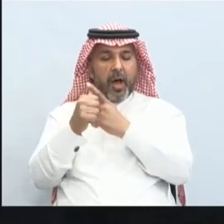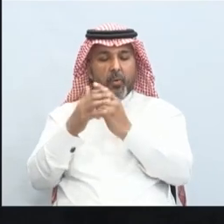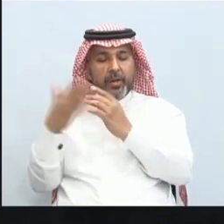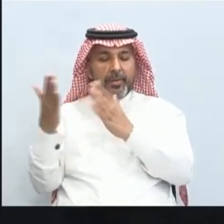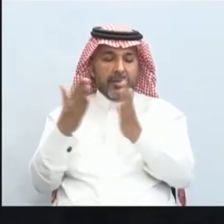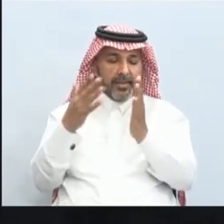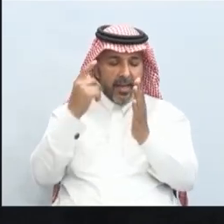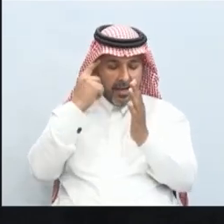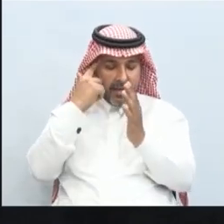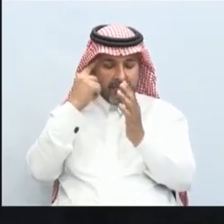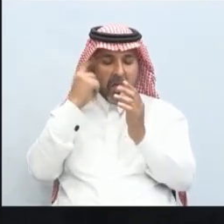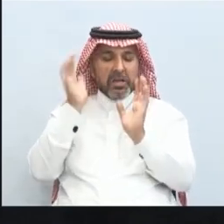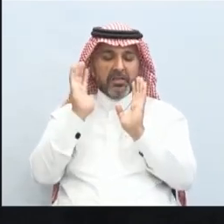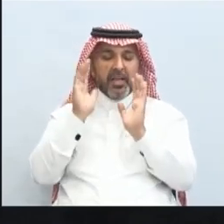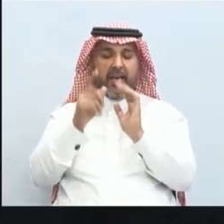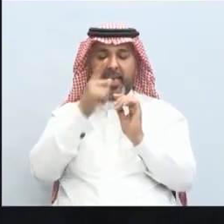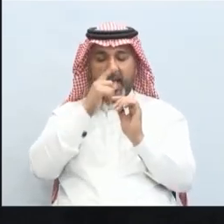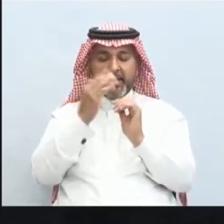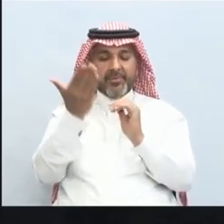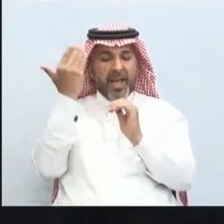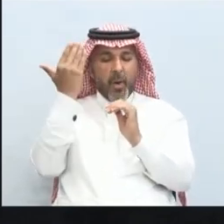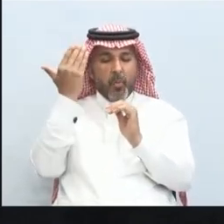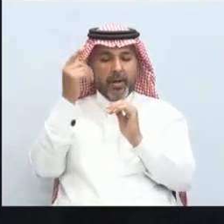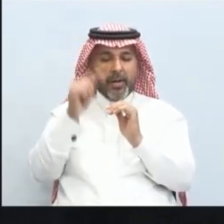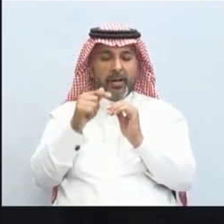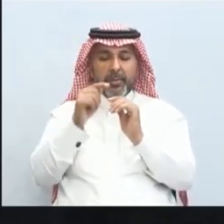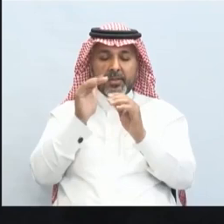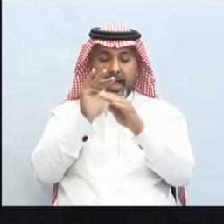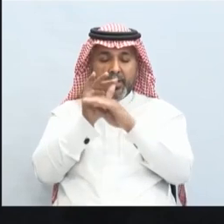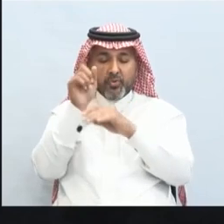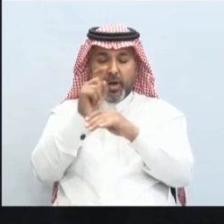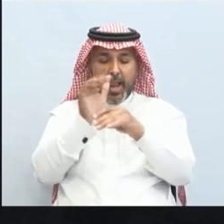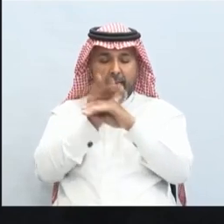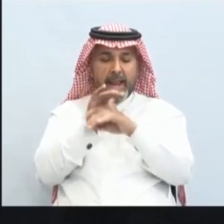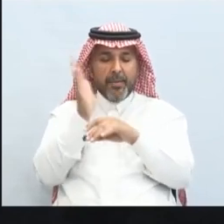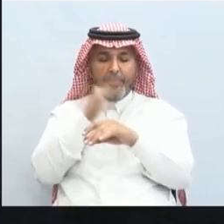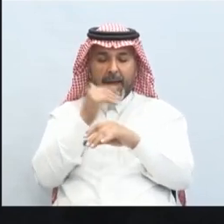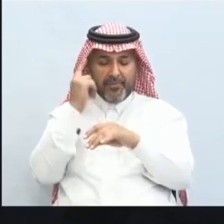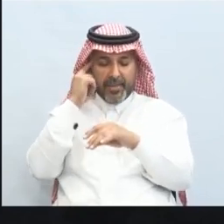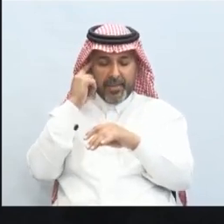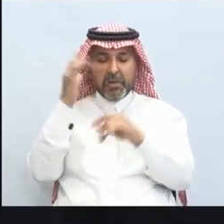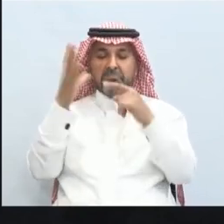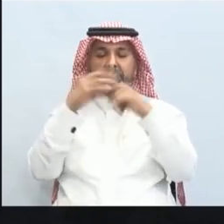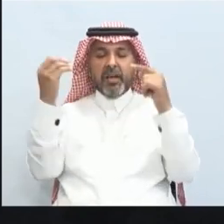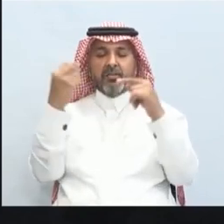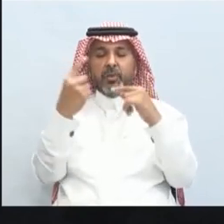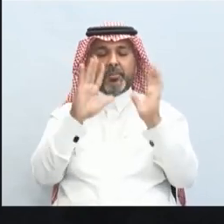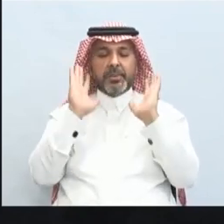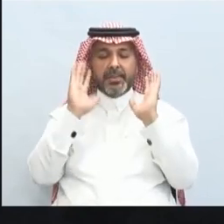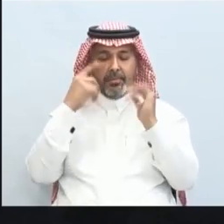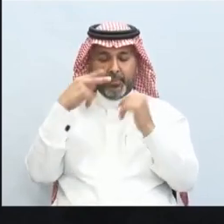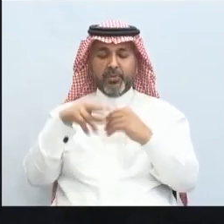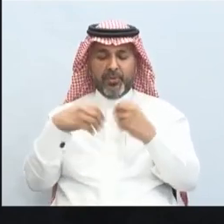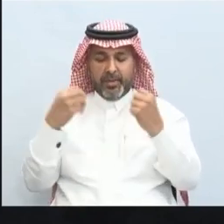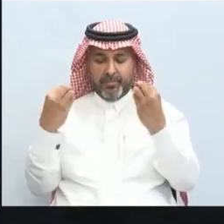عدد العناصر هو ان فكتوريا بهذه الطريقه راح نشوف الحين في المثال رقم 4 وفي تحقق من